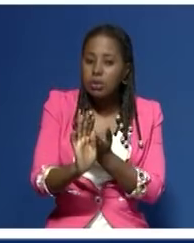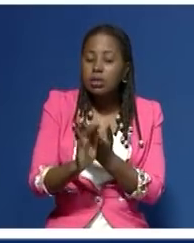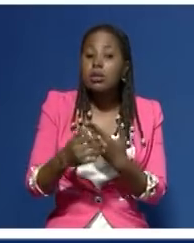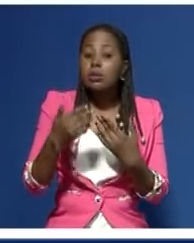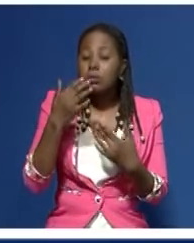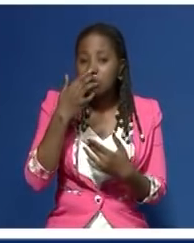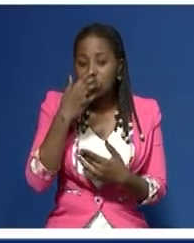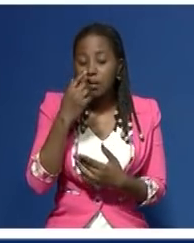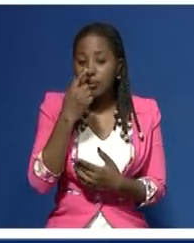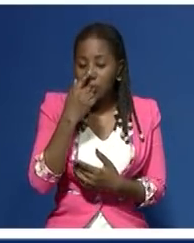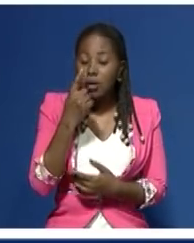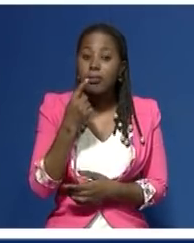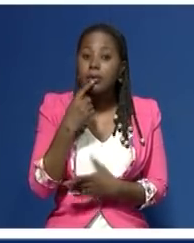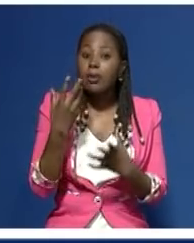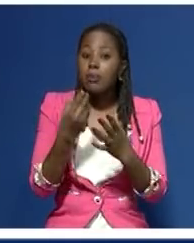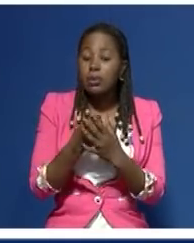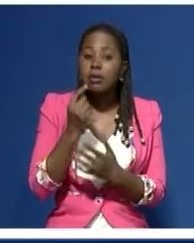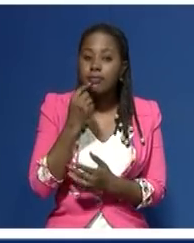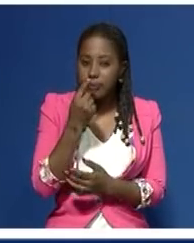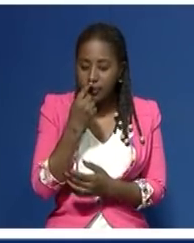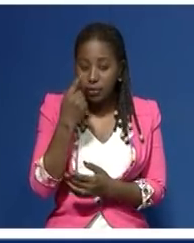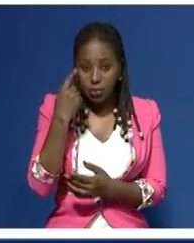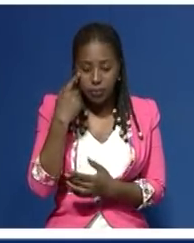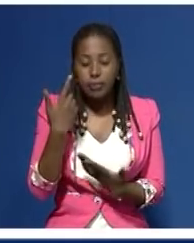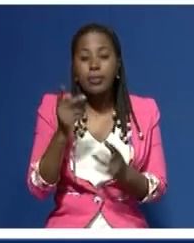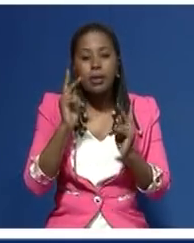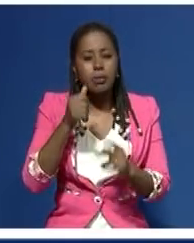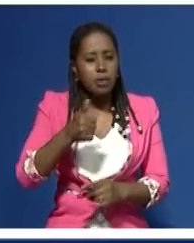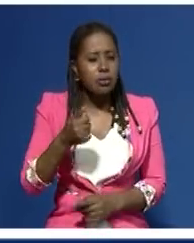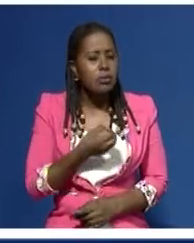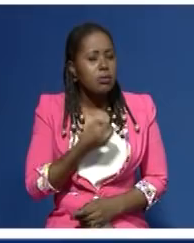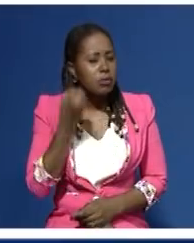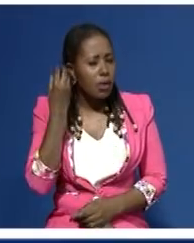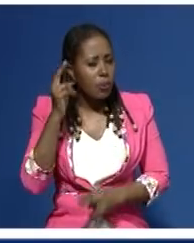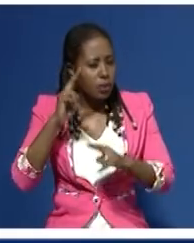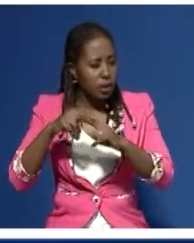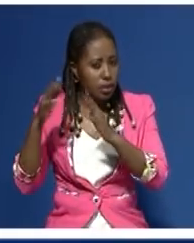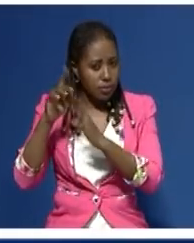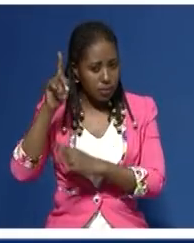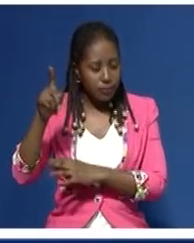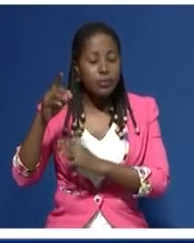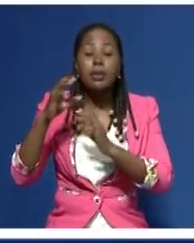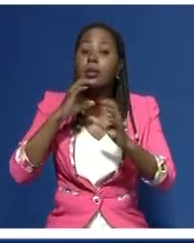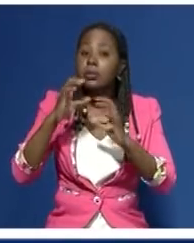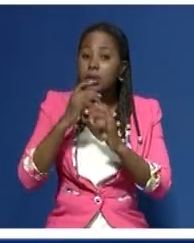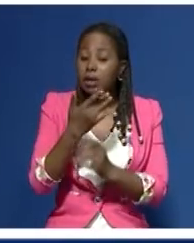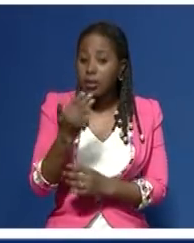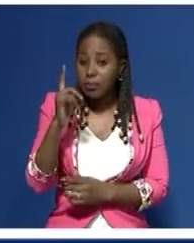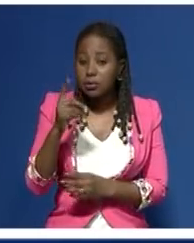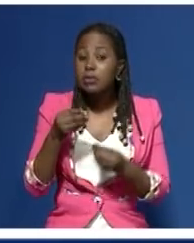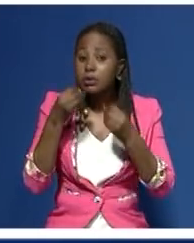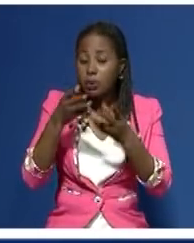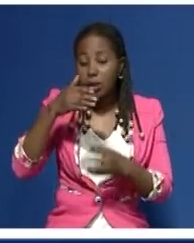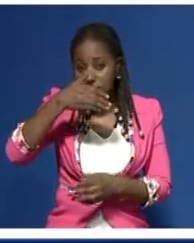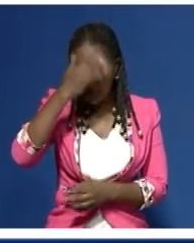pua yako, macho na mdomo. Kama unaumwa, kaa nyumbani. Wasiliana kwa namba ambazo